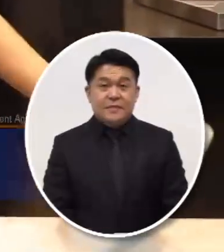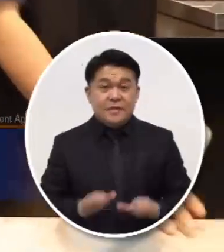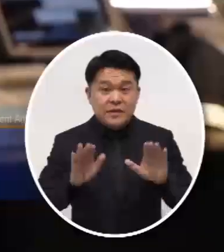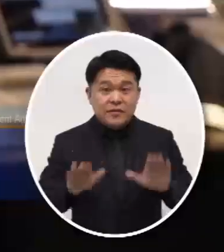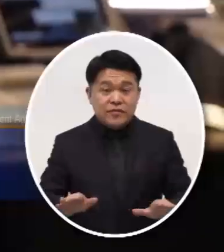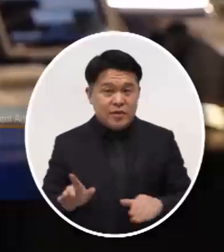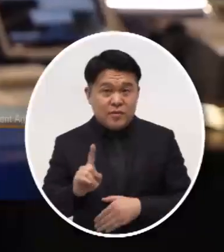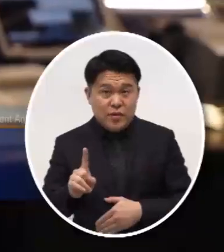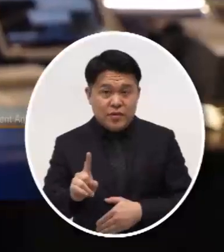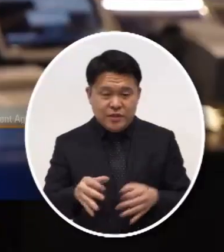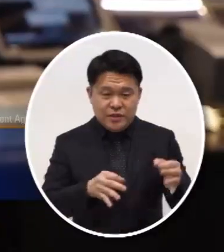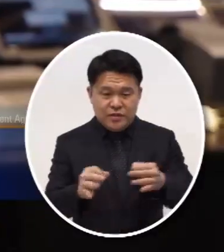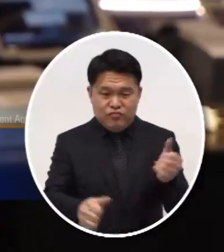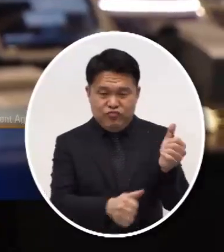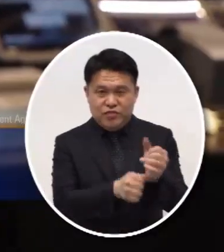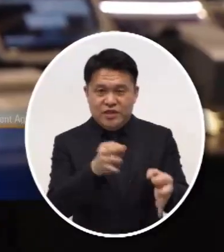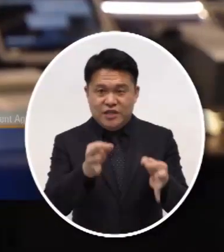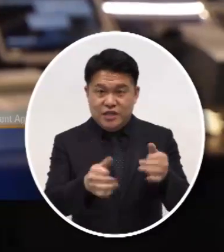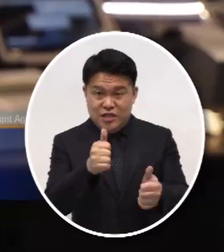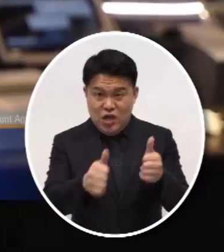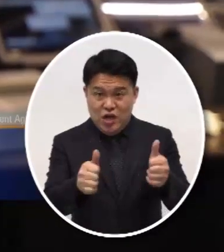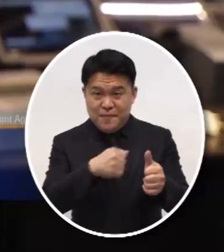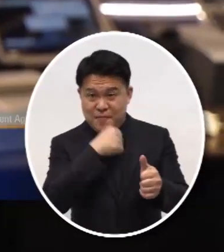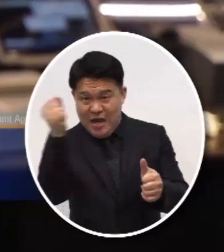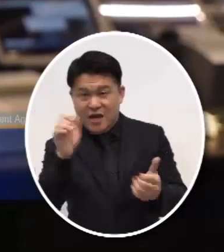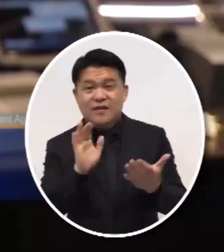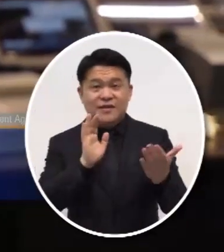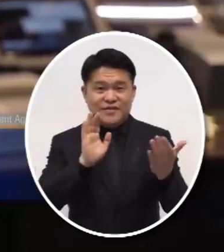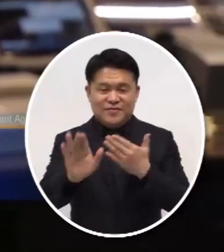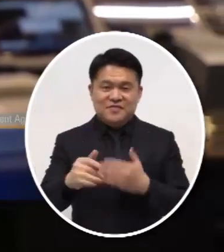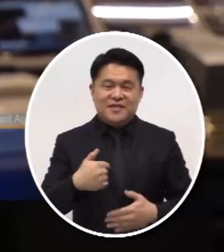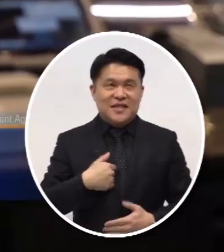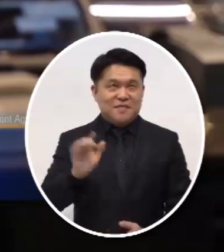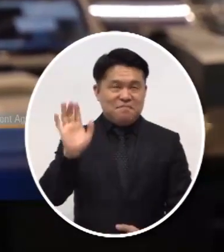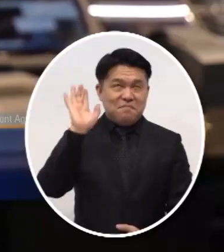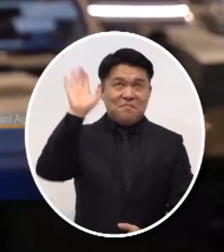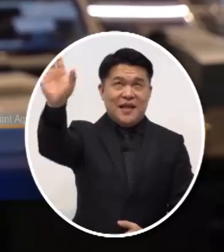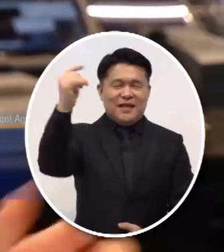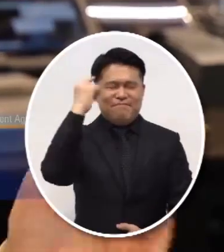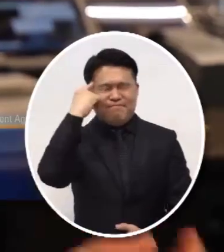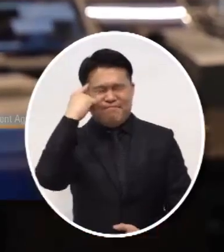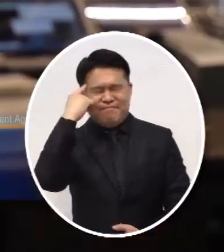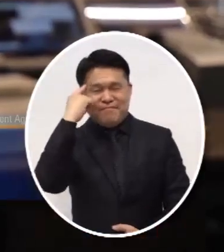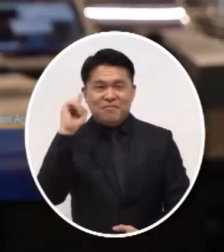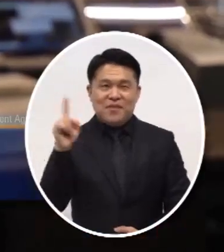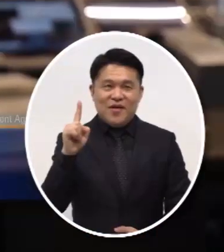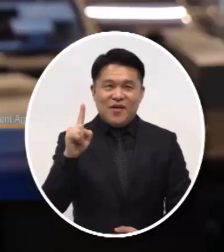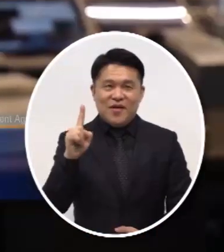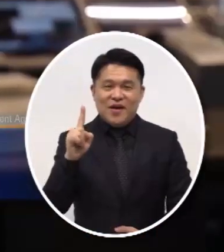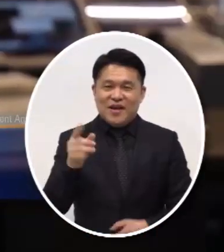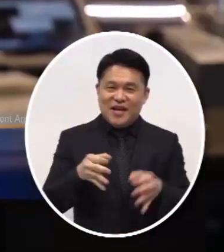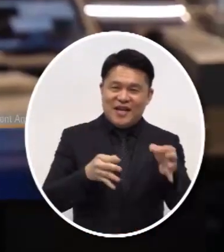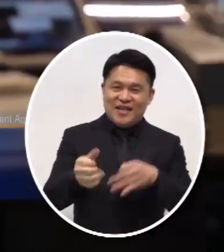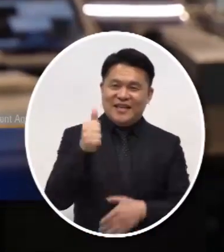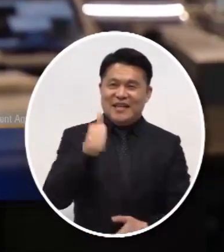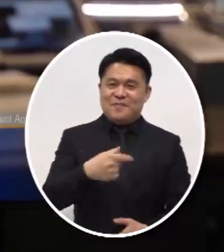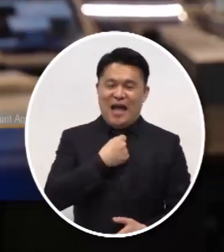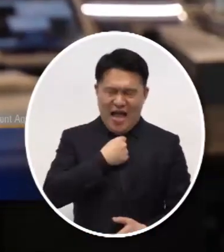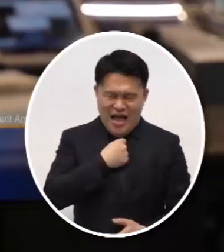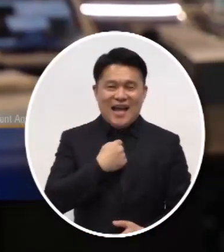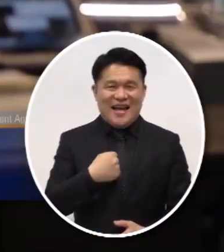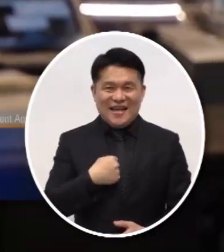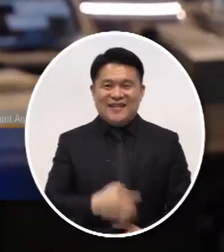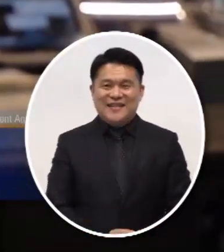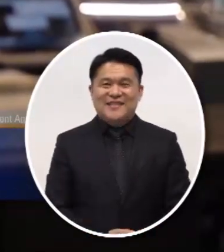이번에 보점장 시험 보고 그거 붙고 나서 그다음 나중에 미래까지 생각하면은 점장까지